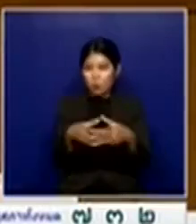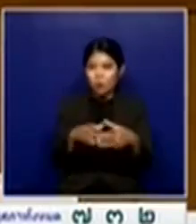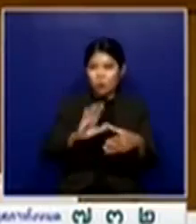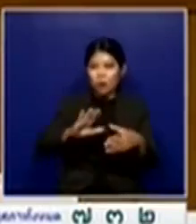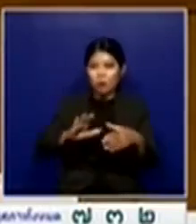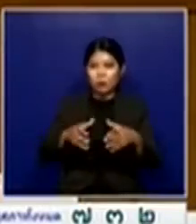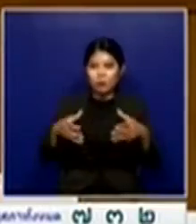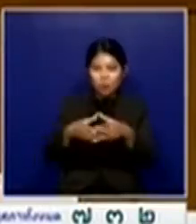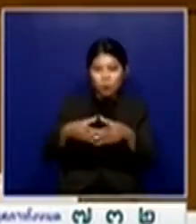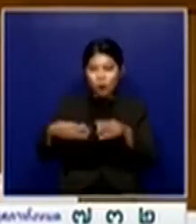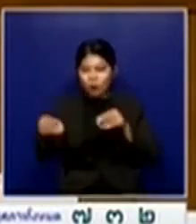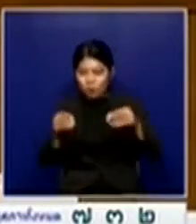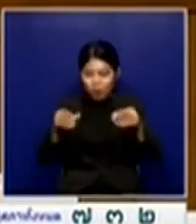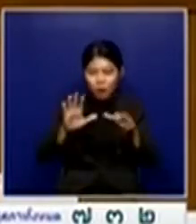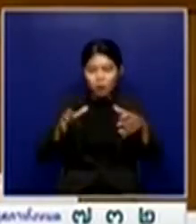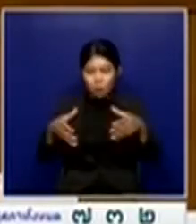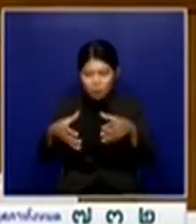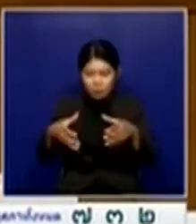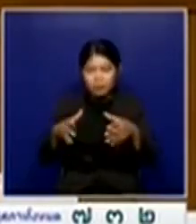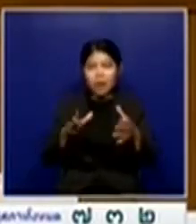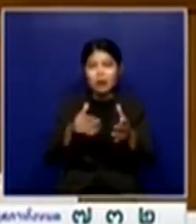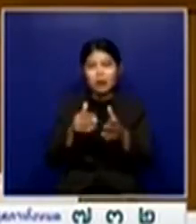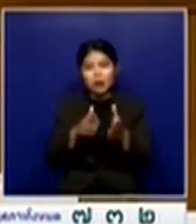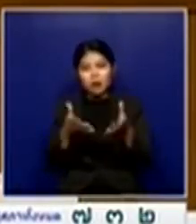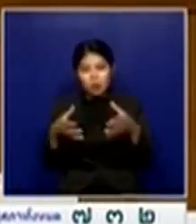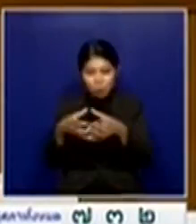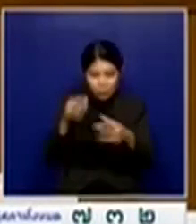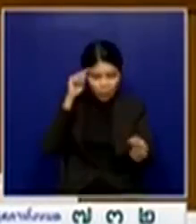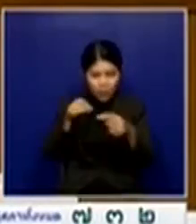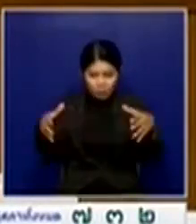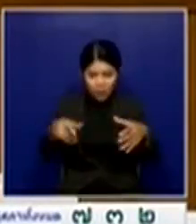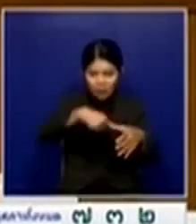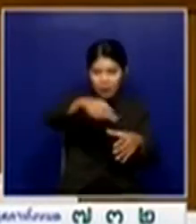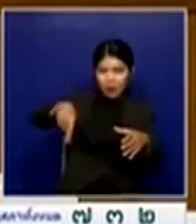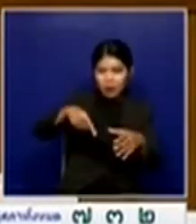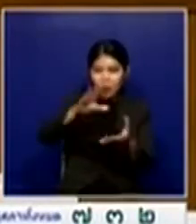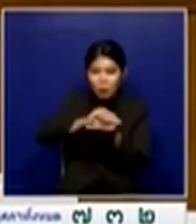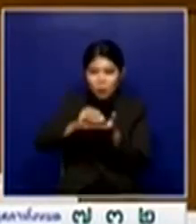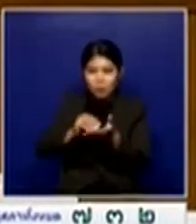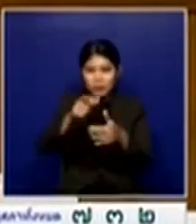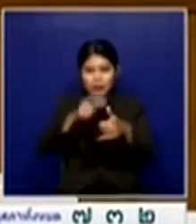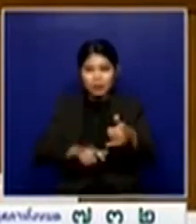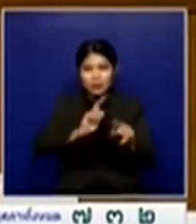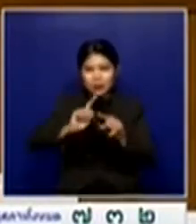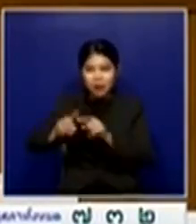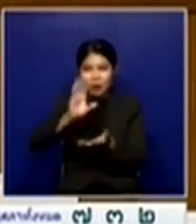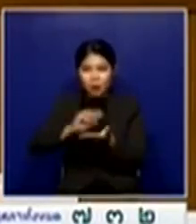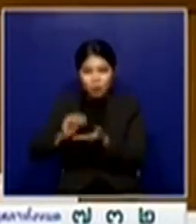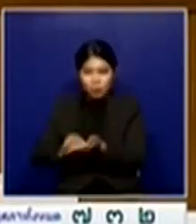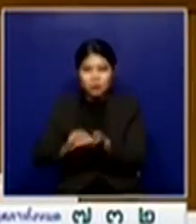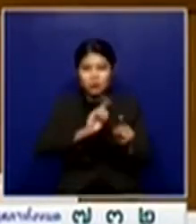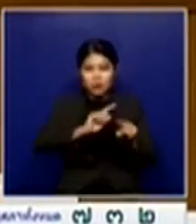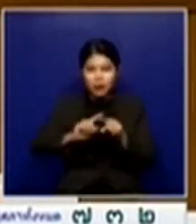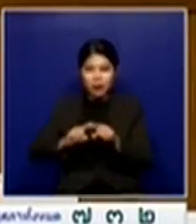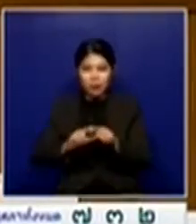เราซึ่งอาจจะยังไม่เคยรับข้อมูลใดๆมาก่อนเลยกลุ่มเป้าหมายเหล่านี้แต่ว่าการวิเคราะห์และป้อนข้อมูลเฉพาะทาง